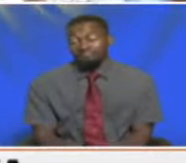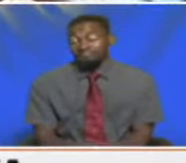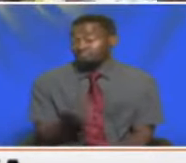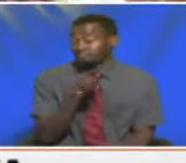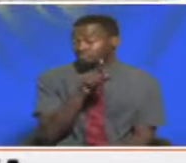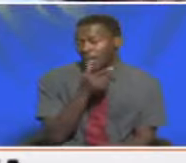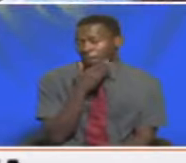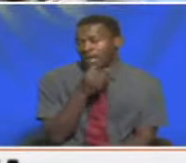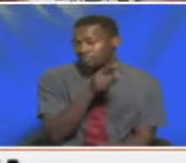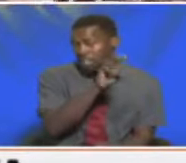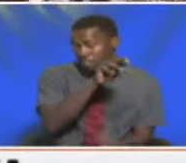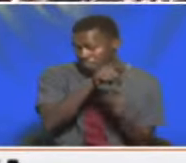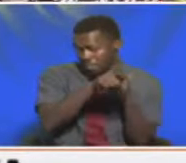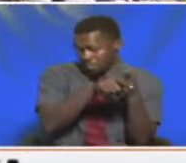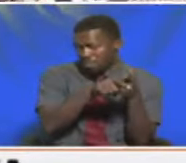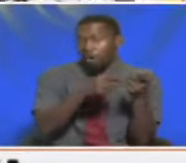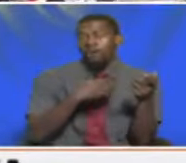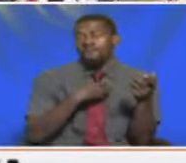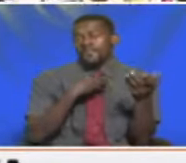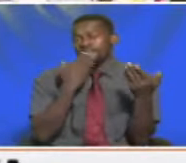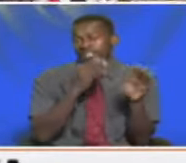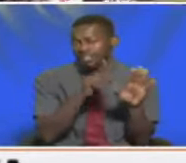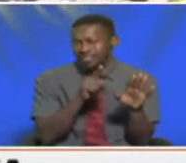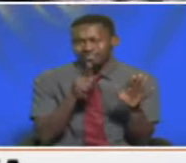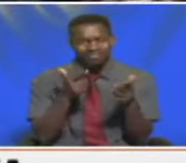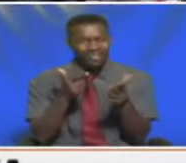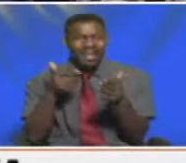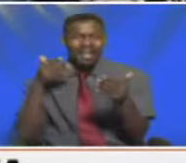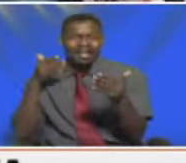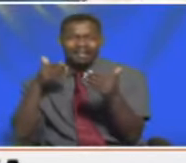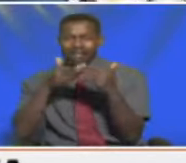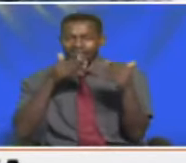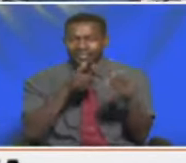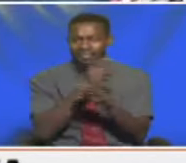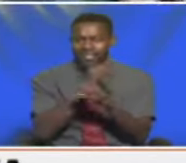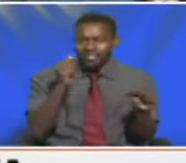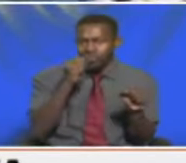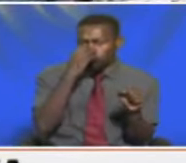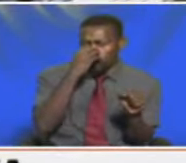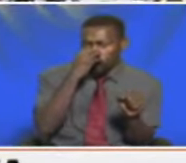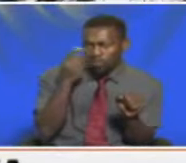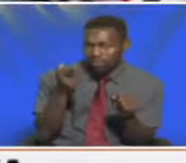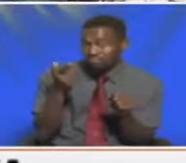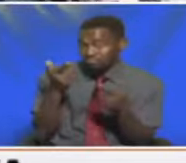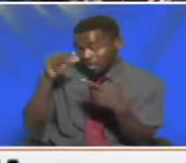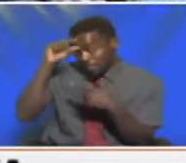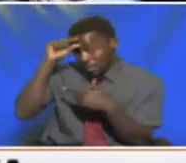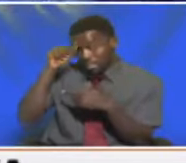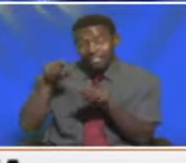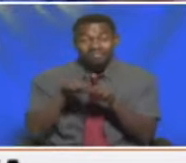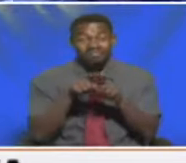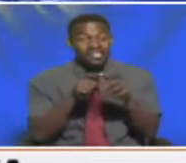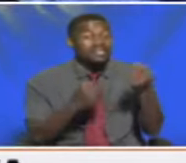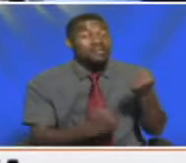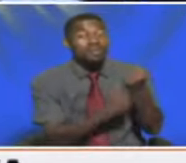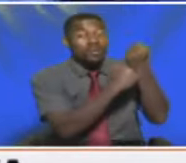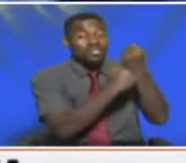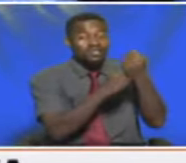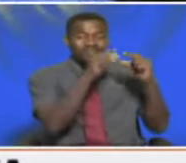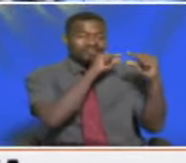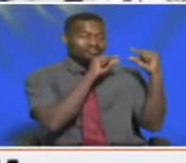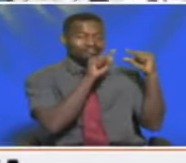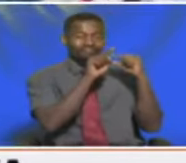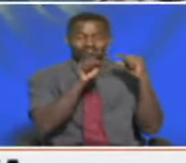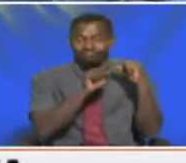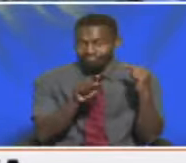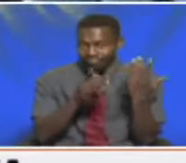Keter amekuwa akiupinga utawala wake Rais William Ruto, haswa katika kuunga mkono kizazi cha Gen Z katika kuupinga mswada tata